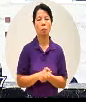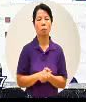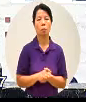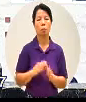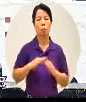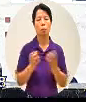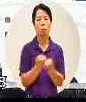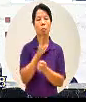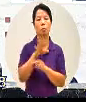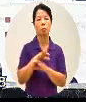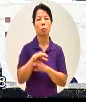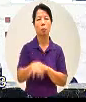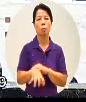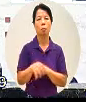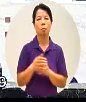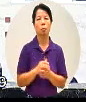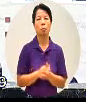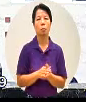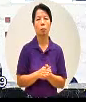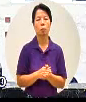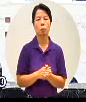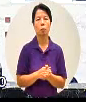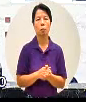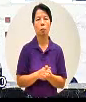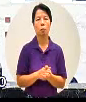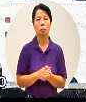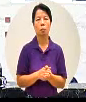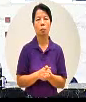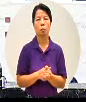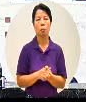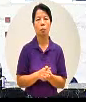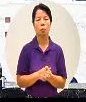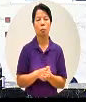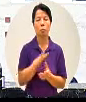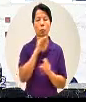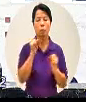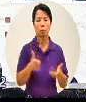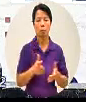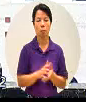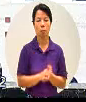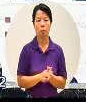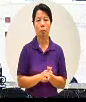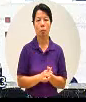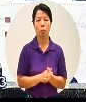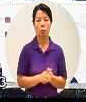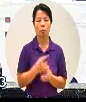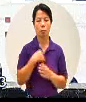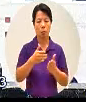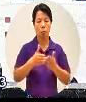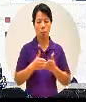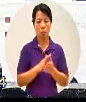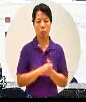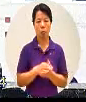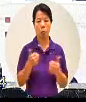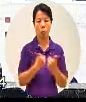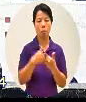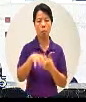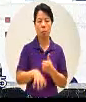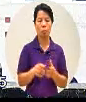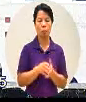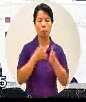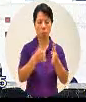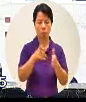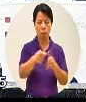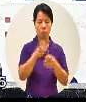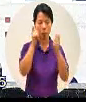吼？都花钱嘛吼？是毋是啦吼？我要求啦吼，议会要求啦，针对